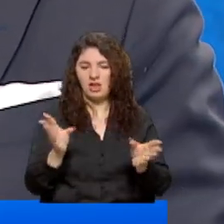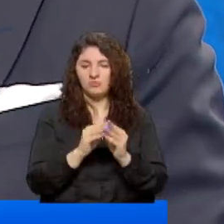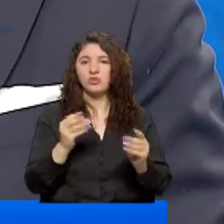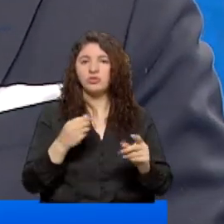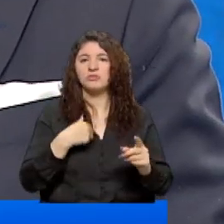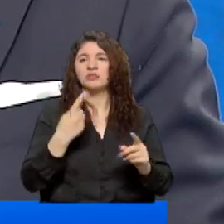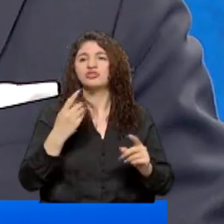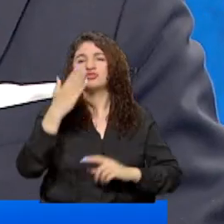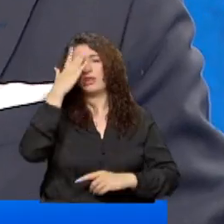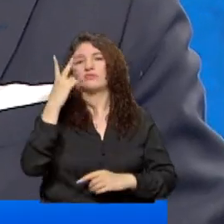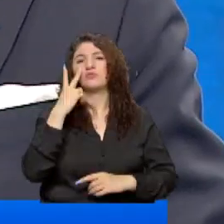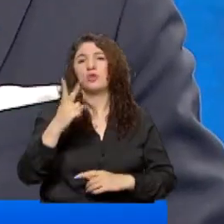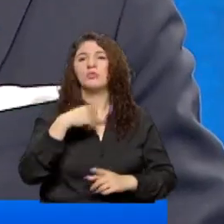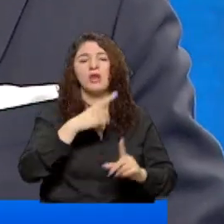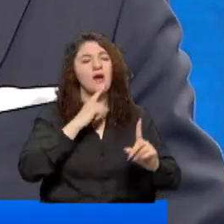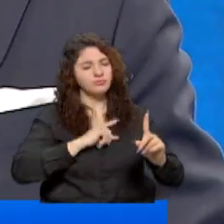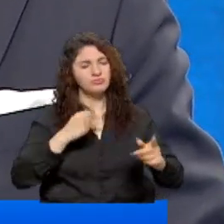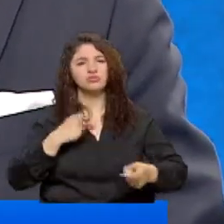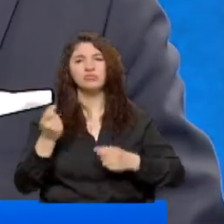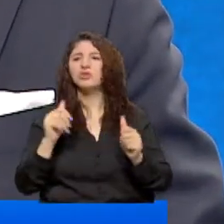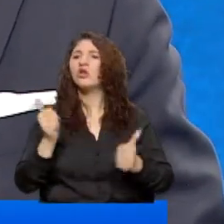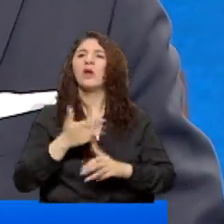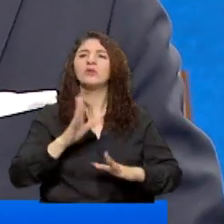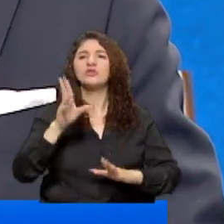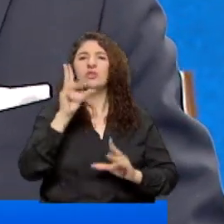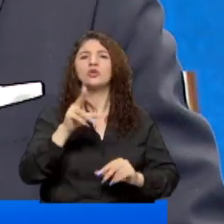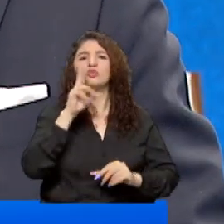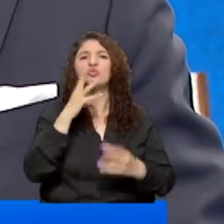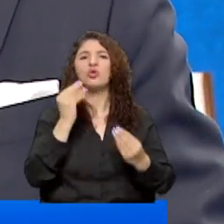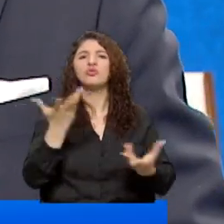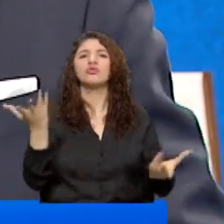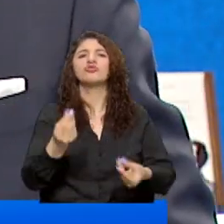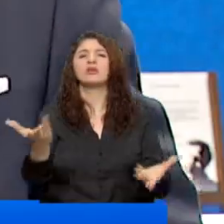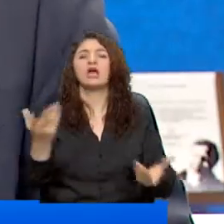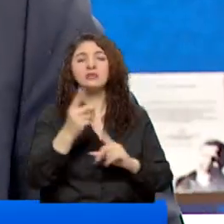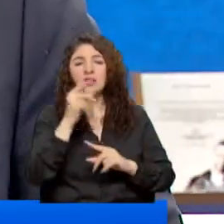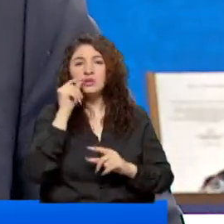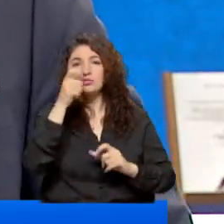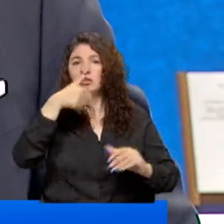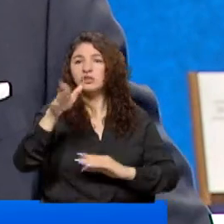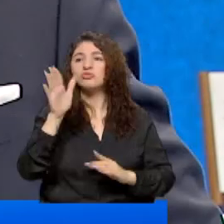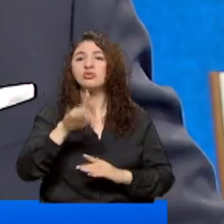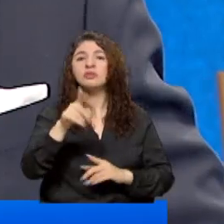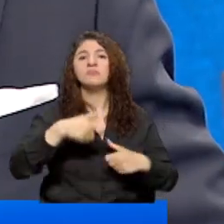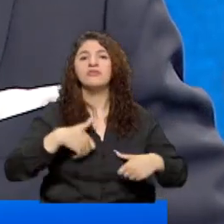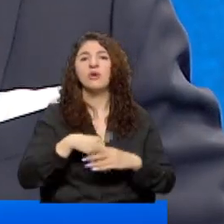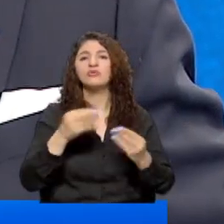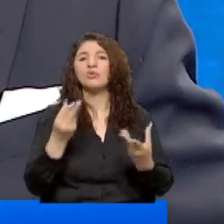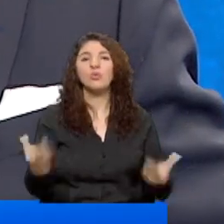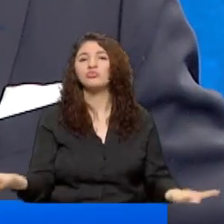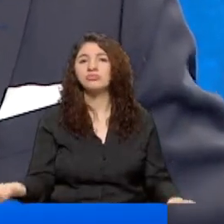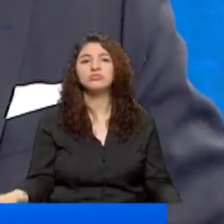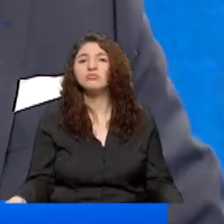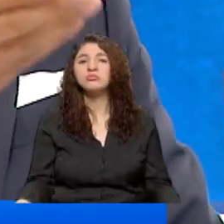Şeref ve Onur Duyar emrinde çalışırım hiç önemli bir dergi sonuç alalım ne olacak ya yarışma ve ince gittikten sonra sen de olsa